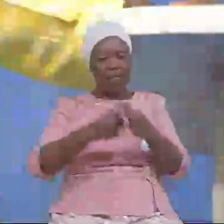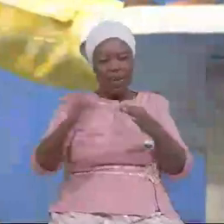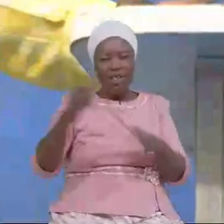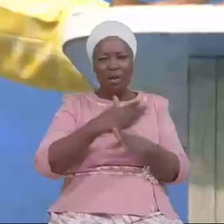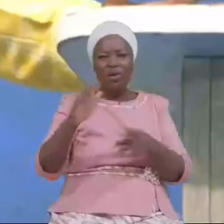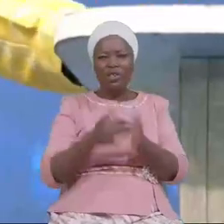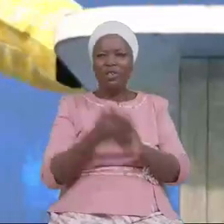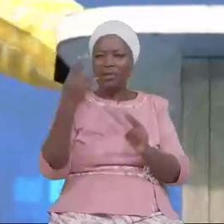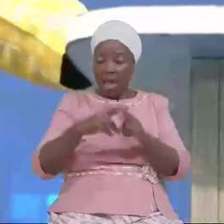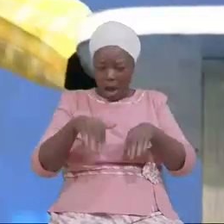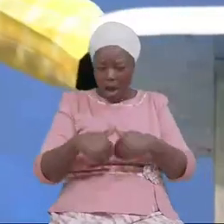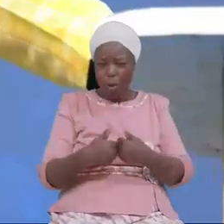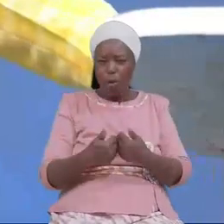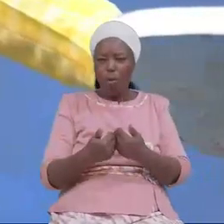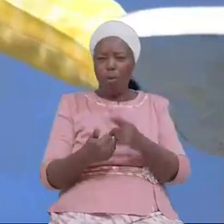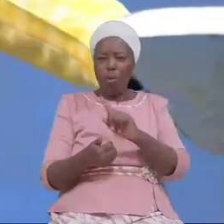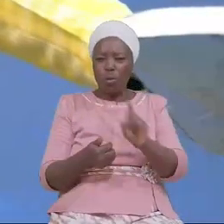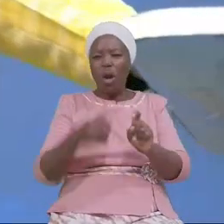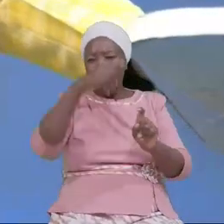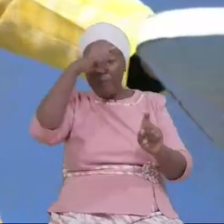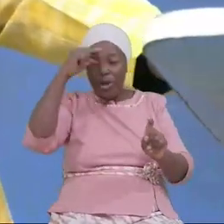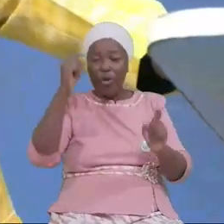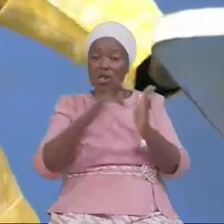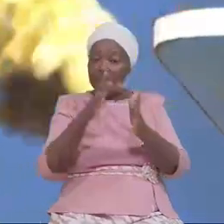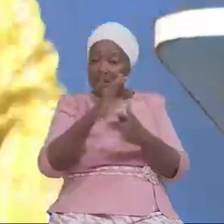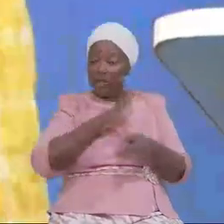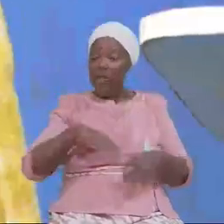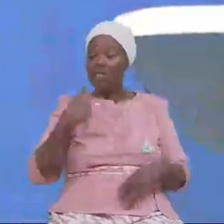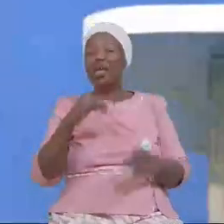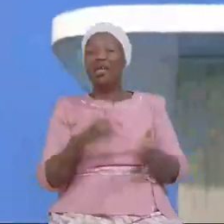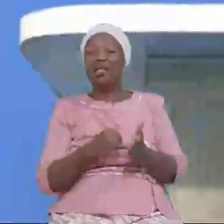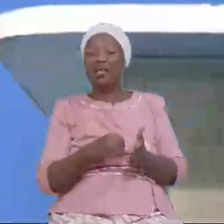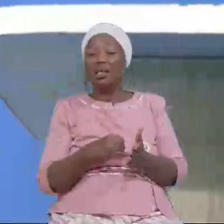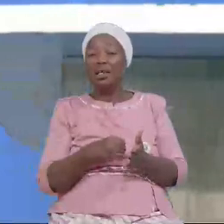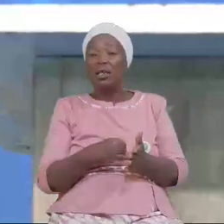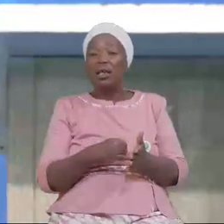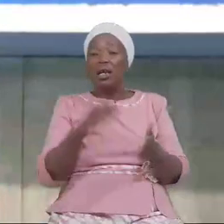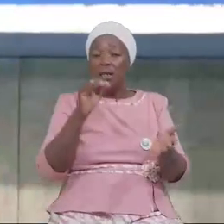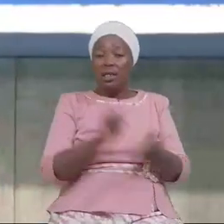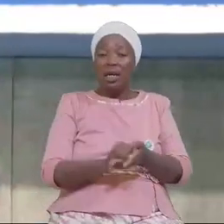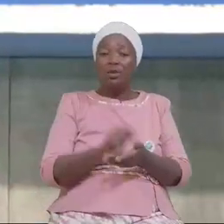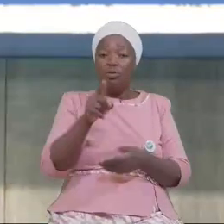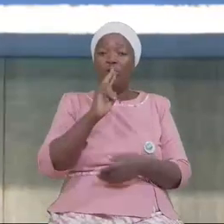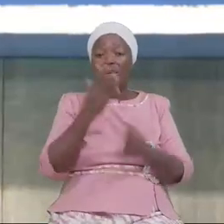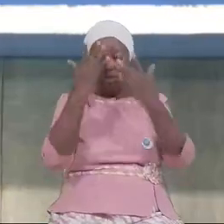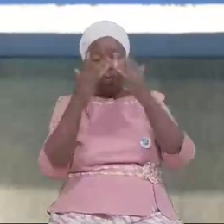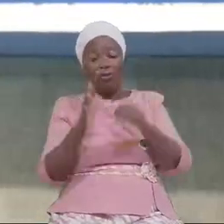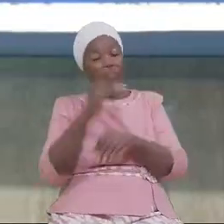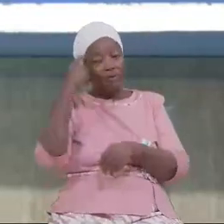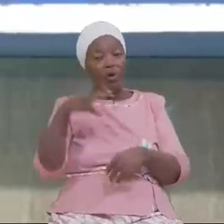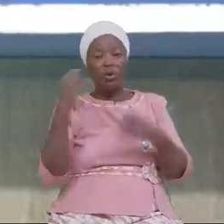Comment? Parce que Jésus a dit cela. Que vous attristez de vos péchés.